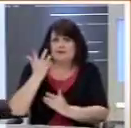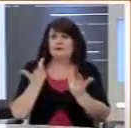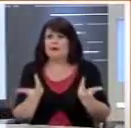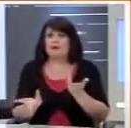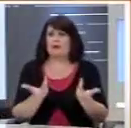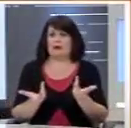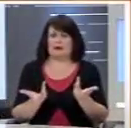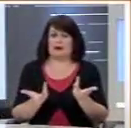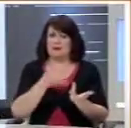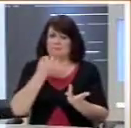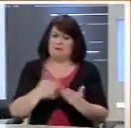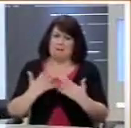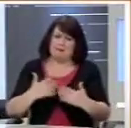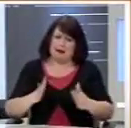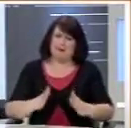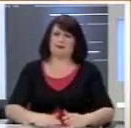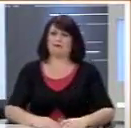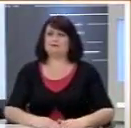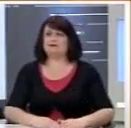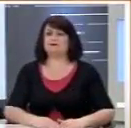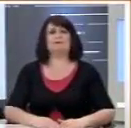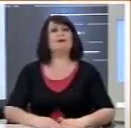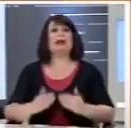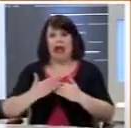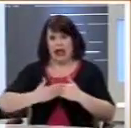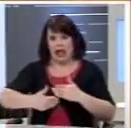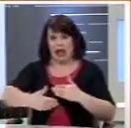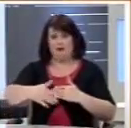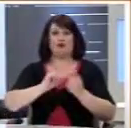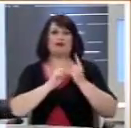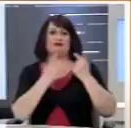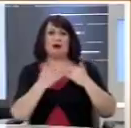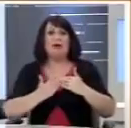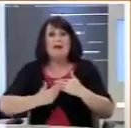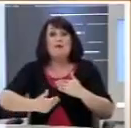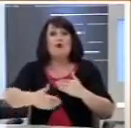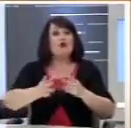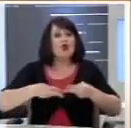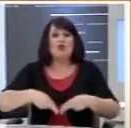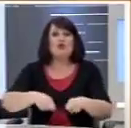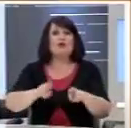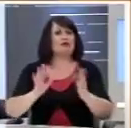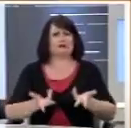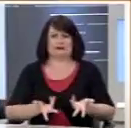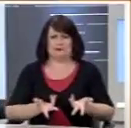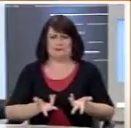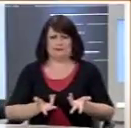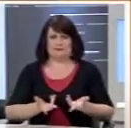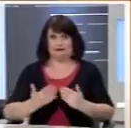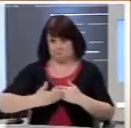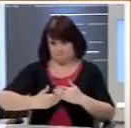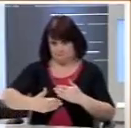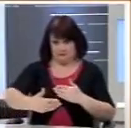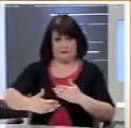έγινε, και αυτά τα έχουμε πει. Τι είναι ο δρόμος που ανοίγει με αυτή τη συμφωνία? Ο δρόμος που ανοίγει βράχη